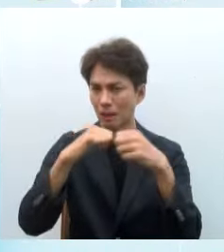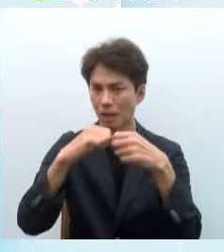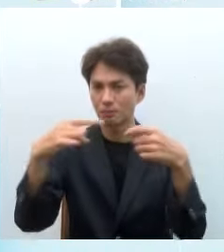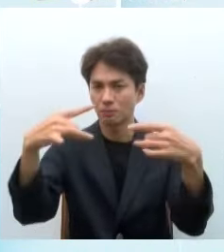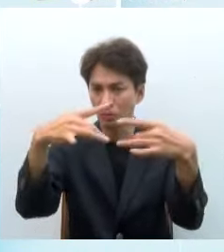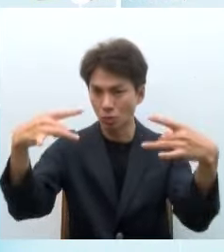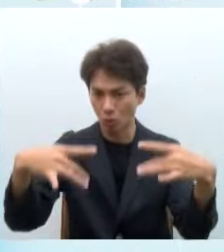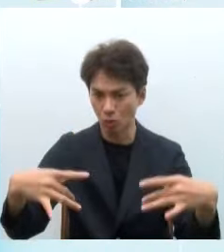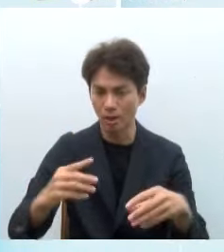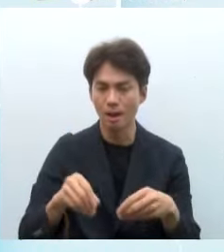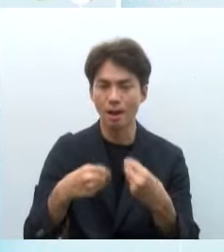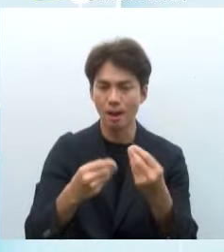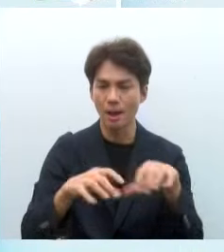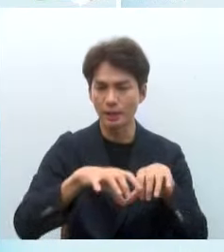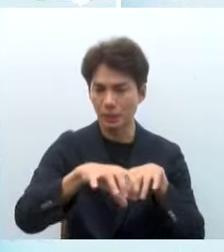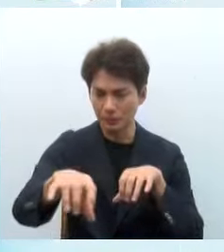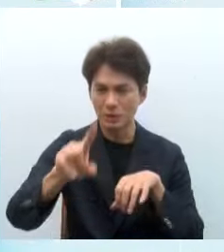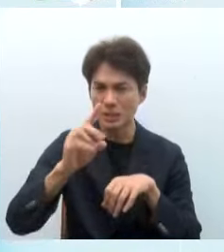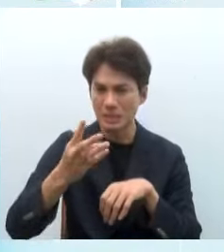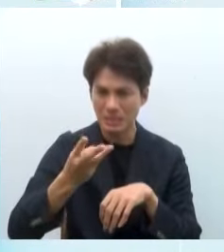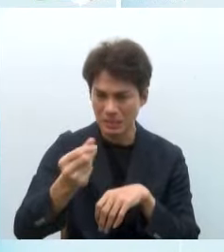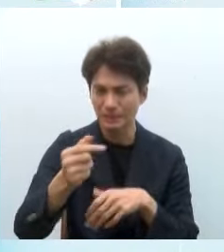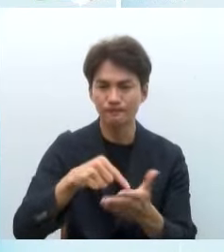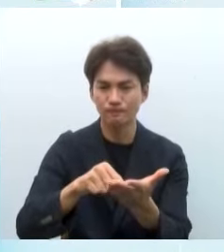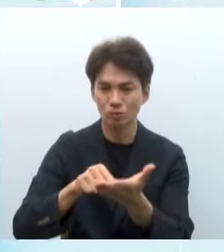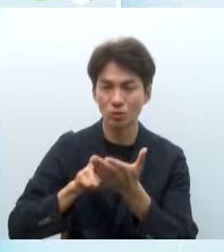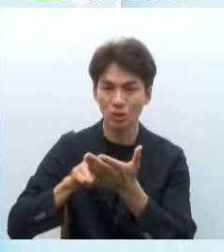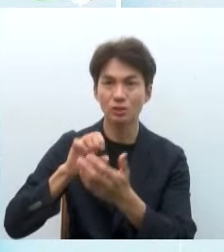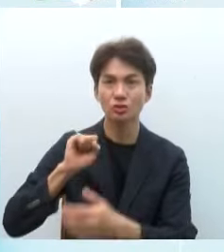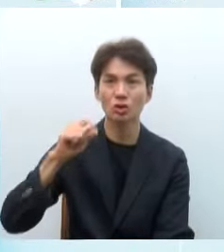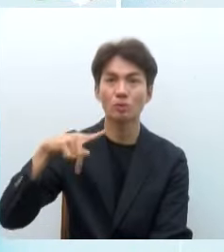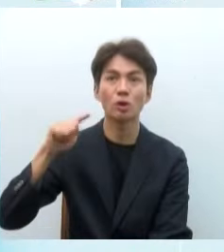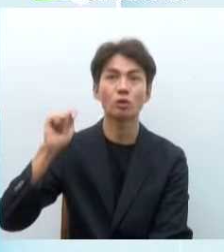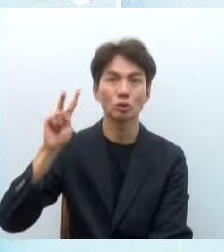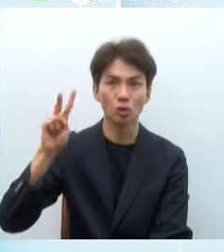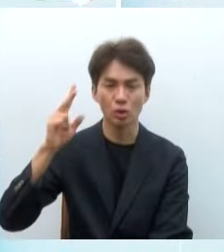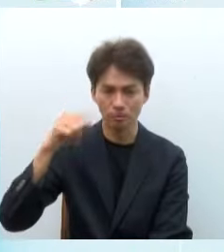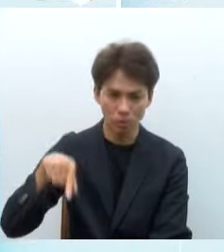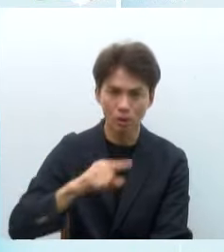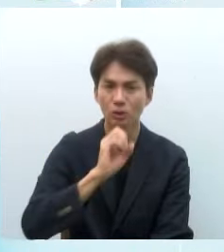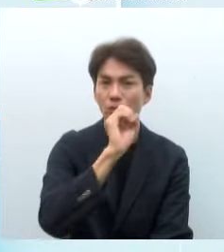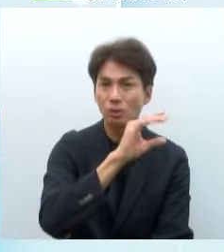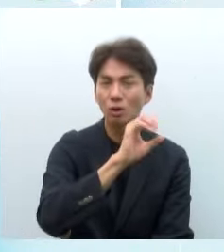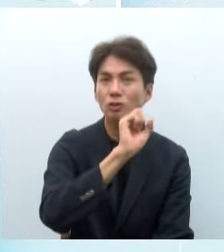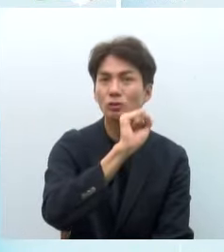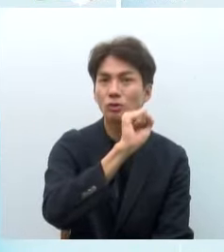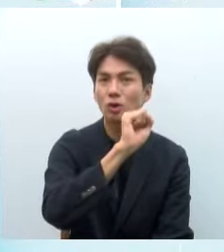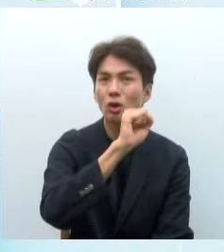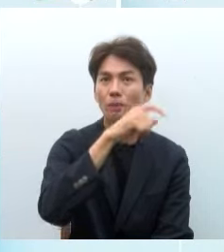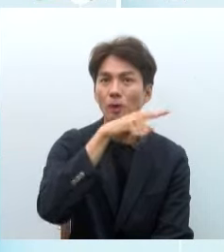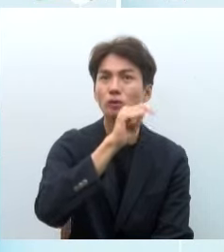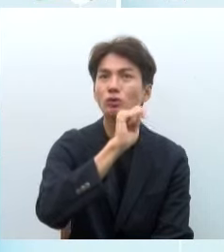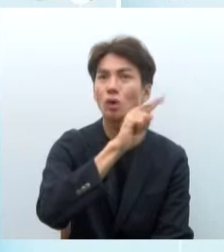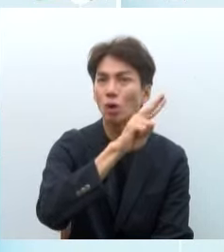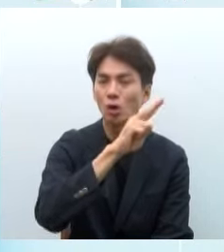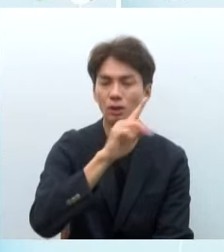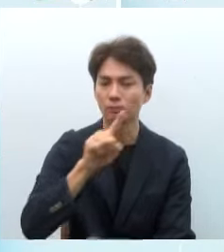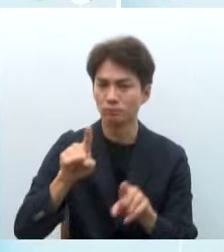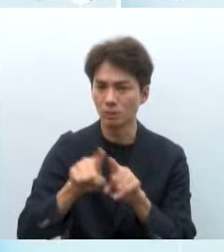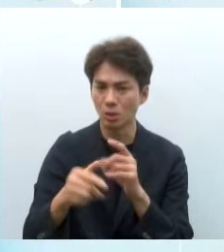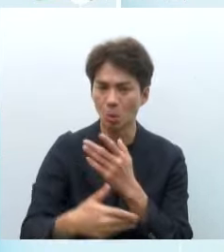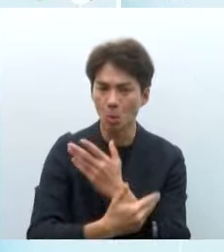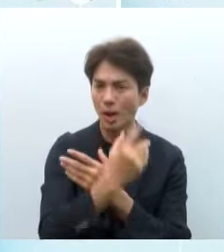ที่รีบรายงานมาสปท.เพื่อสปท.จะรายงานกกส.เพื่อปรับเปลี่ยนไม่ให้คุณครูเราเสียโอกาส